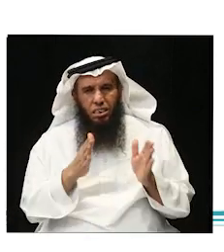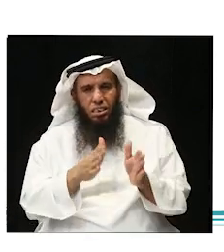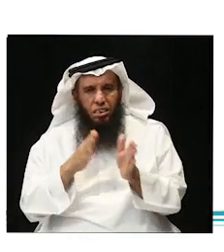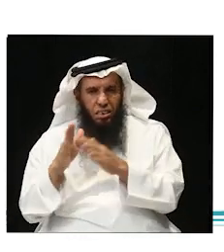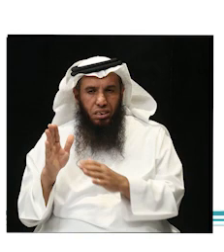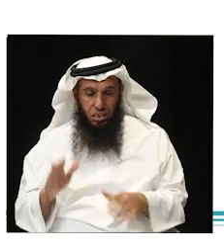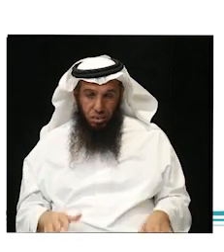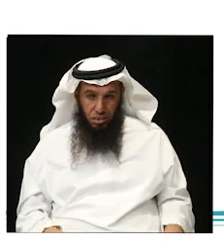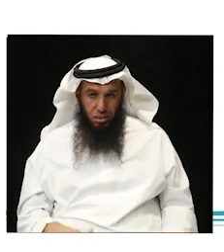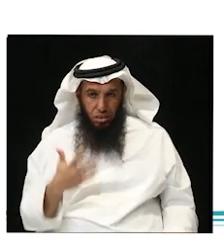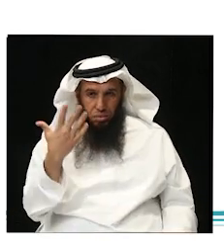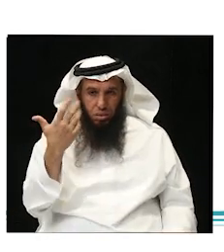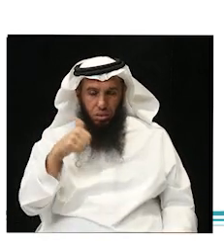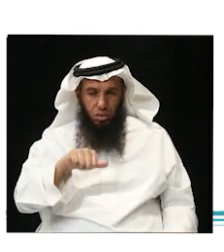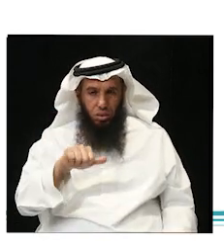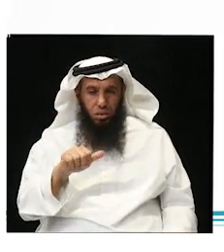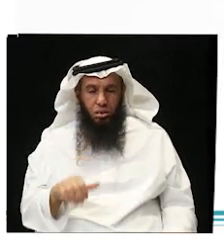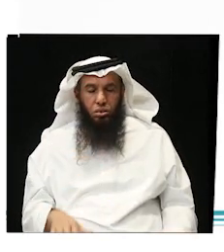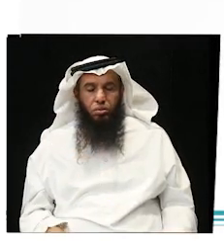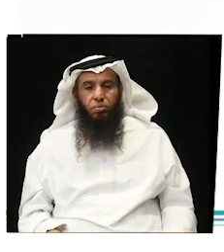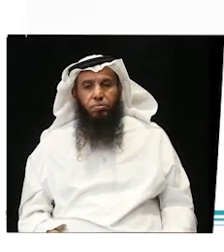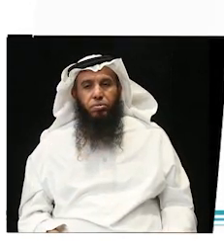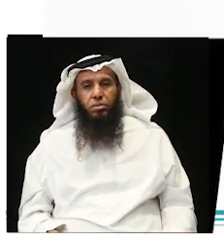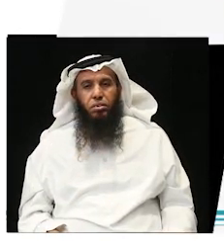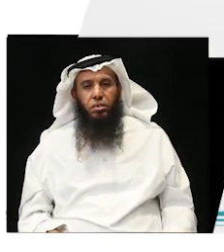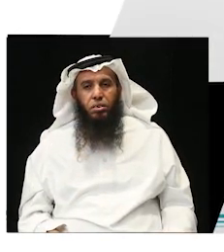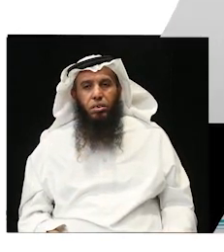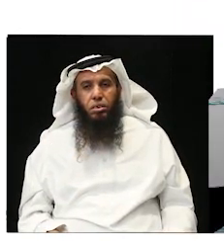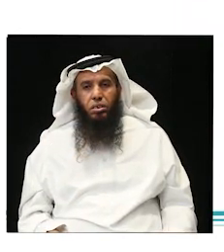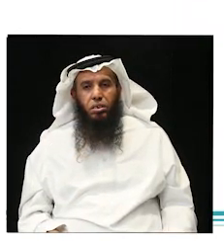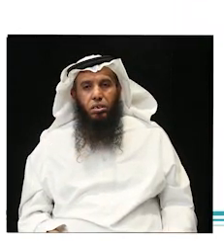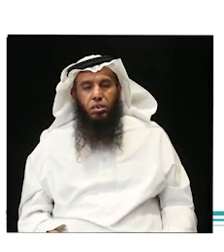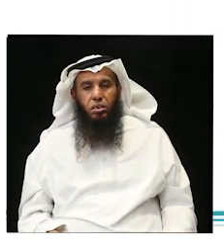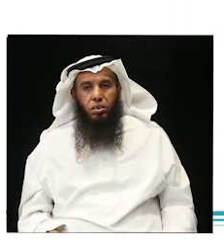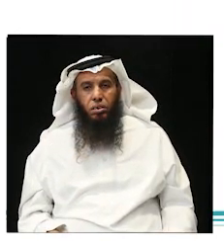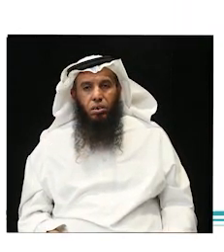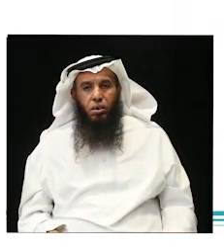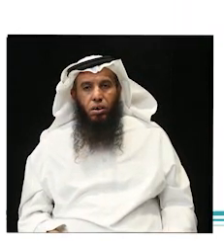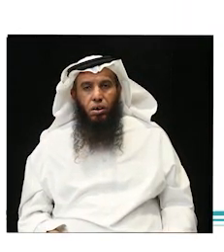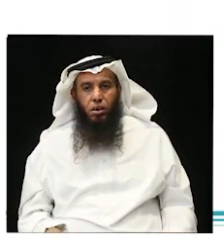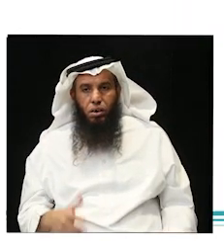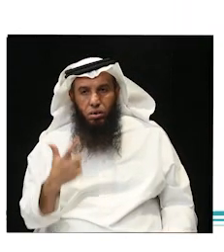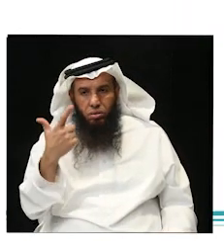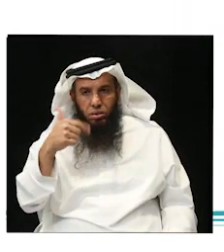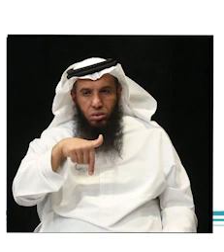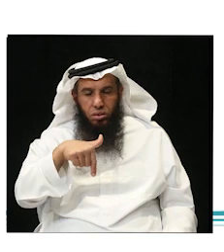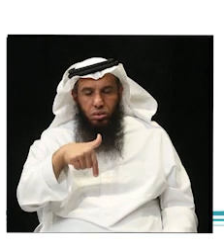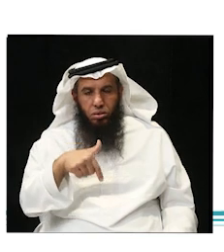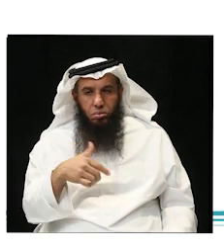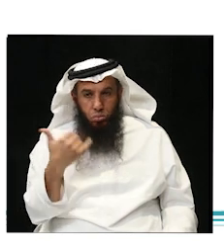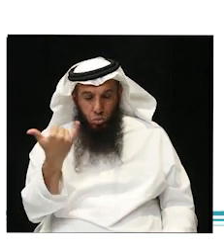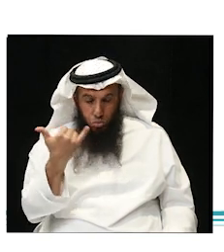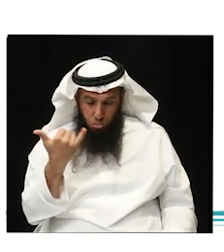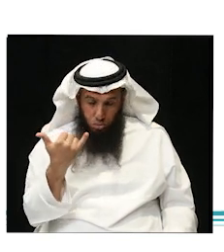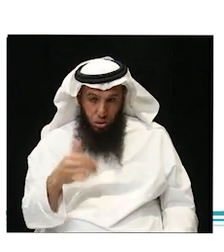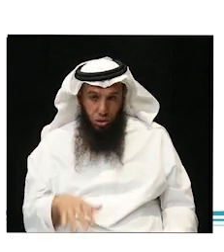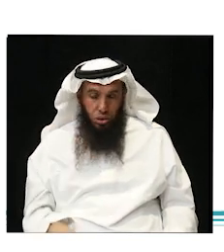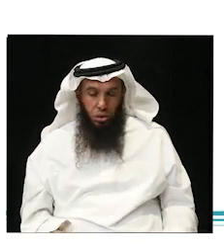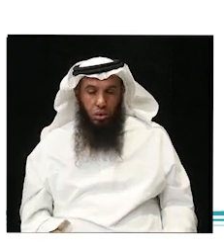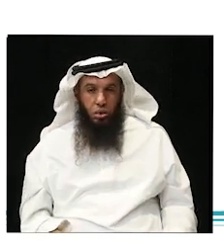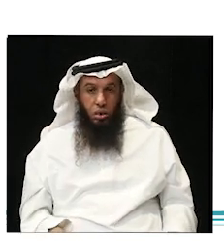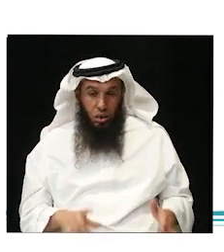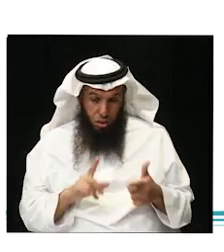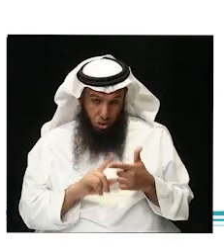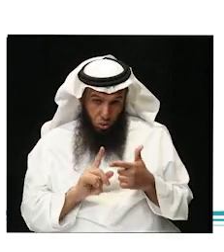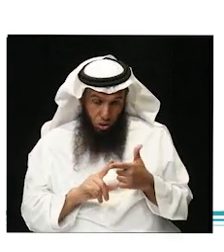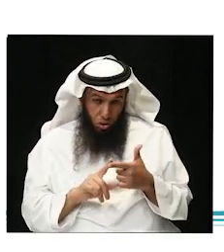ثمرة هذا التوكل؟ هذه من 1 إلى 6، من 1 إلى 6 ممكن نأخذها على السريع: زيادة الإيمان، تعلق المؤمن